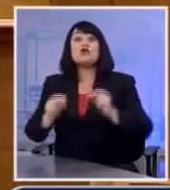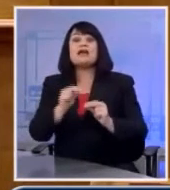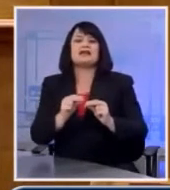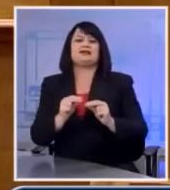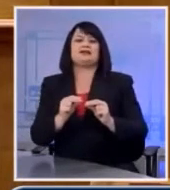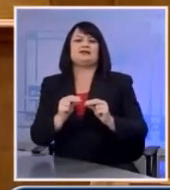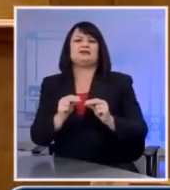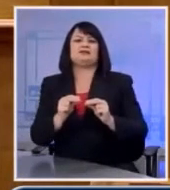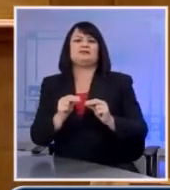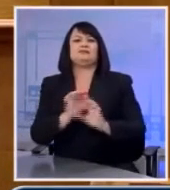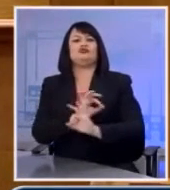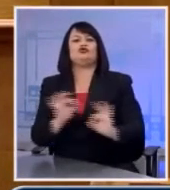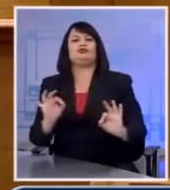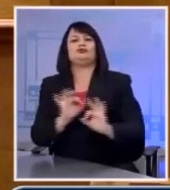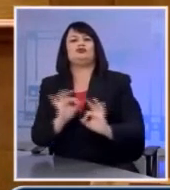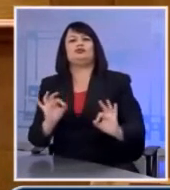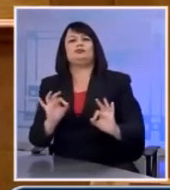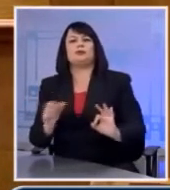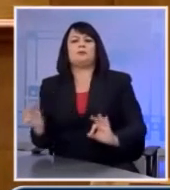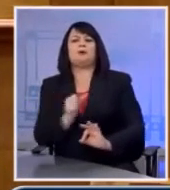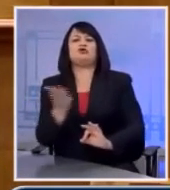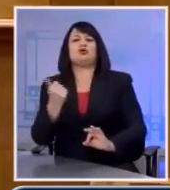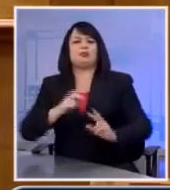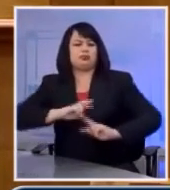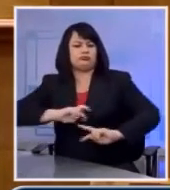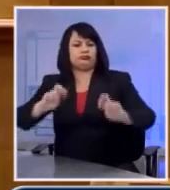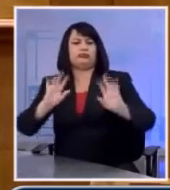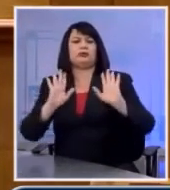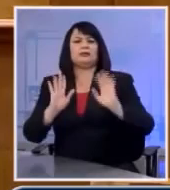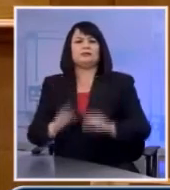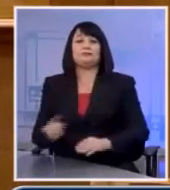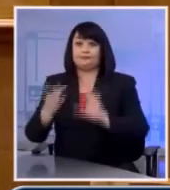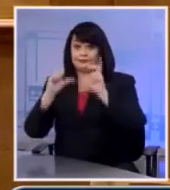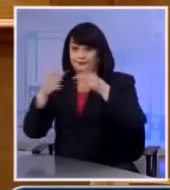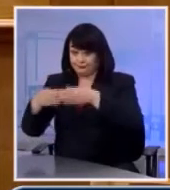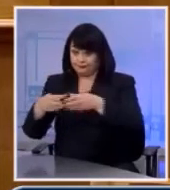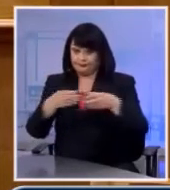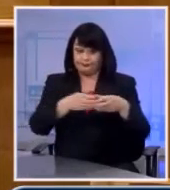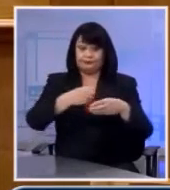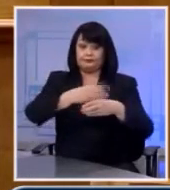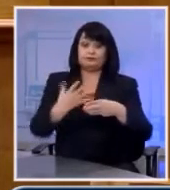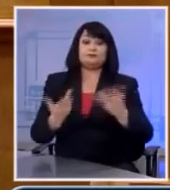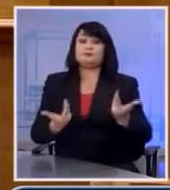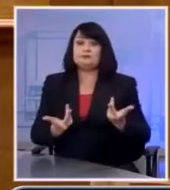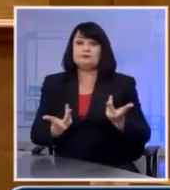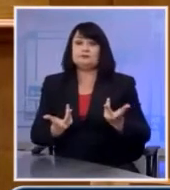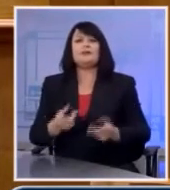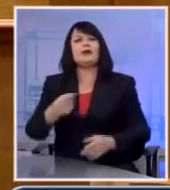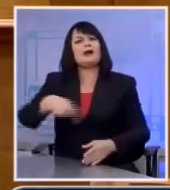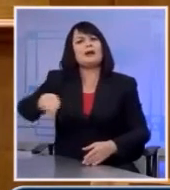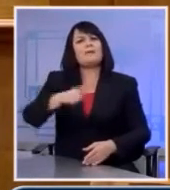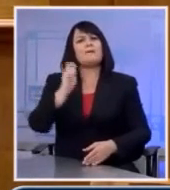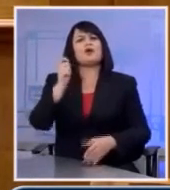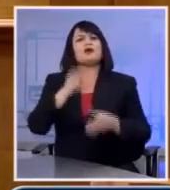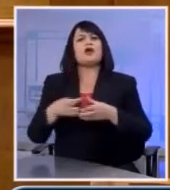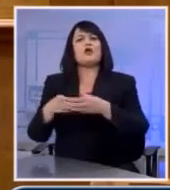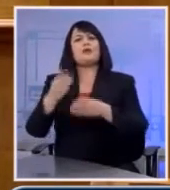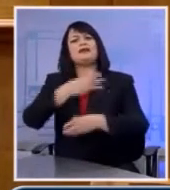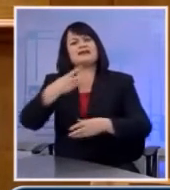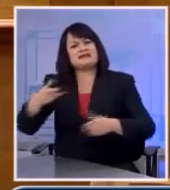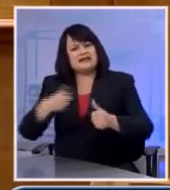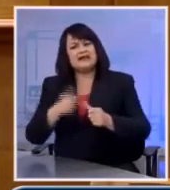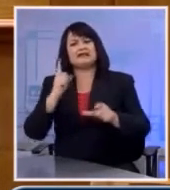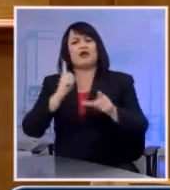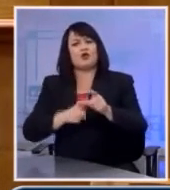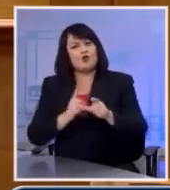και ακατάσχετες. Τι έκαναν λοιπόν Νέα Δημοκρατία και ΠΑΣΟΚ όταν όλοι οι υπόλοιποι, ΣΥΡΙΖΑ, Κομμουνιστικό